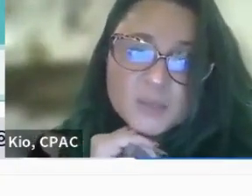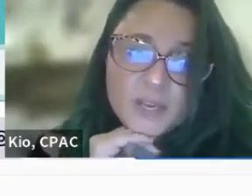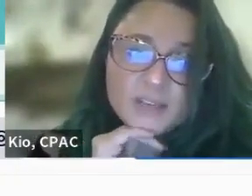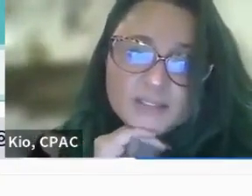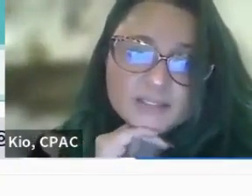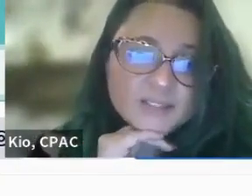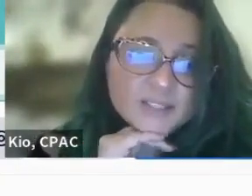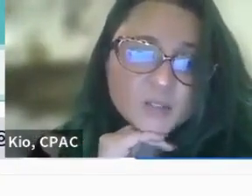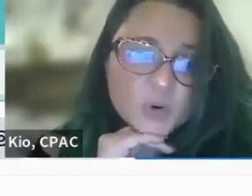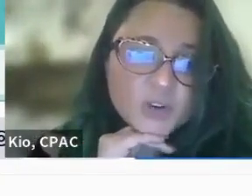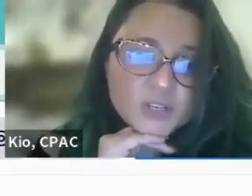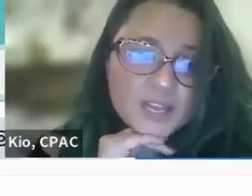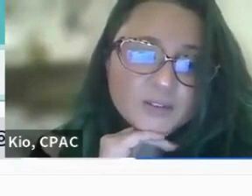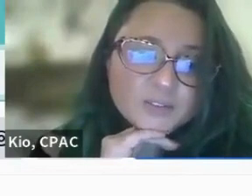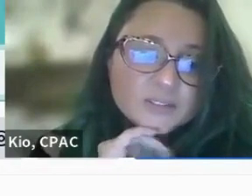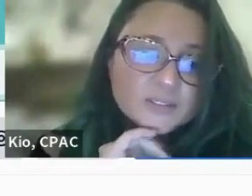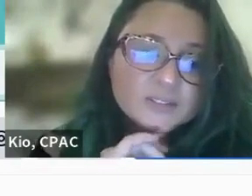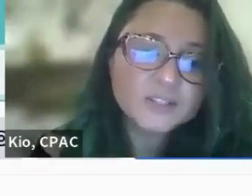你可以看到这个投屏，